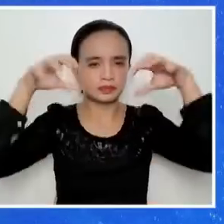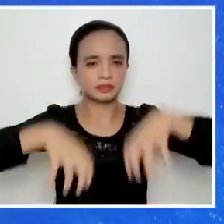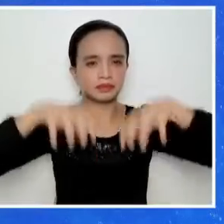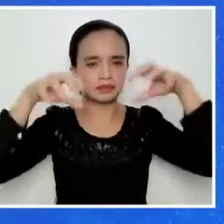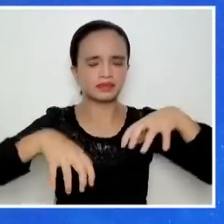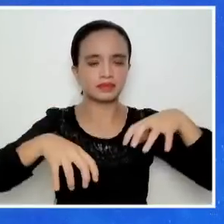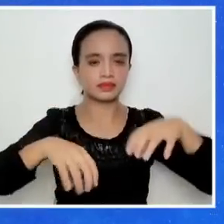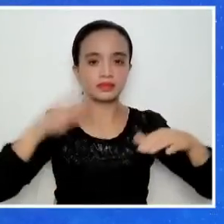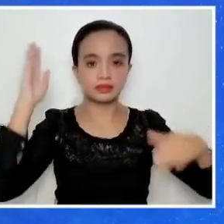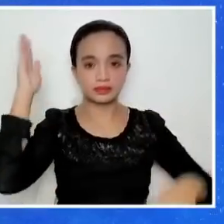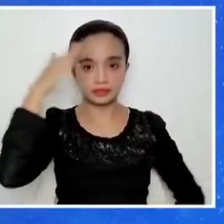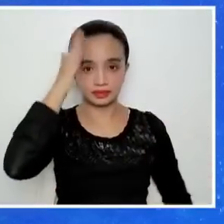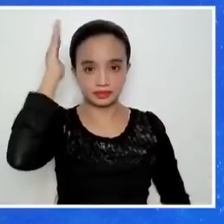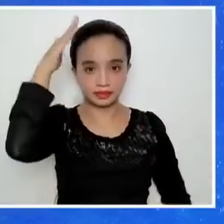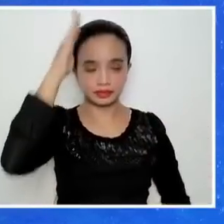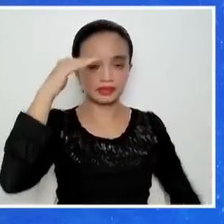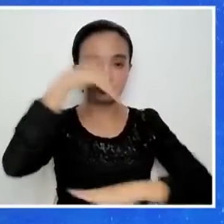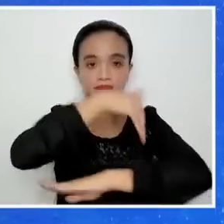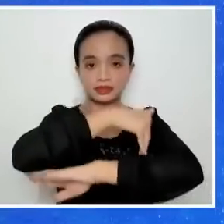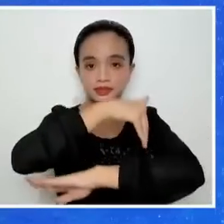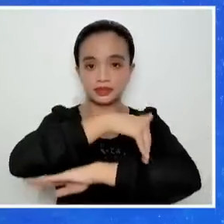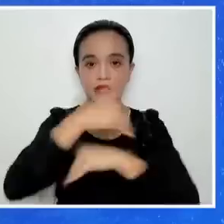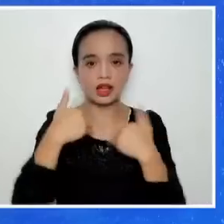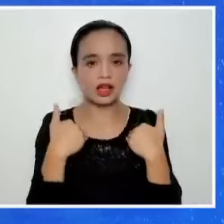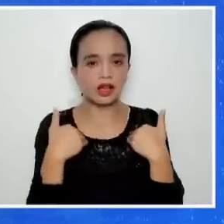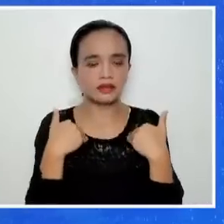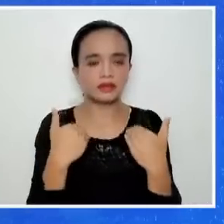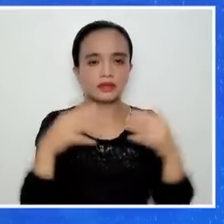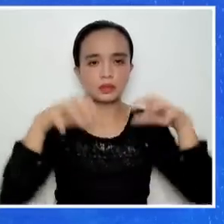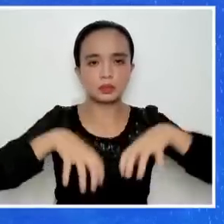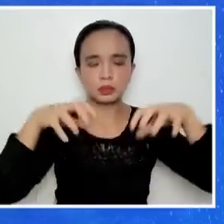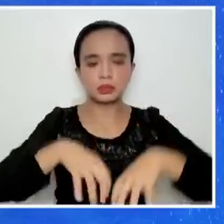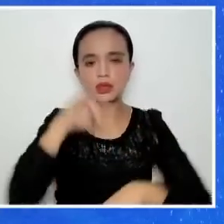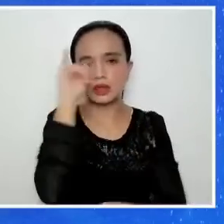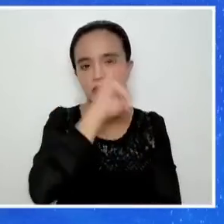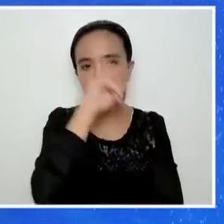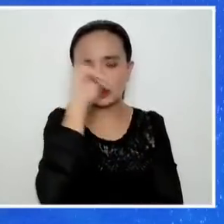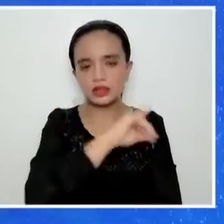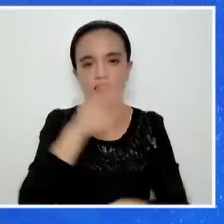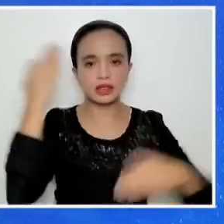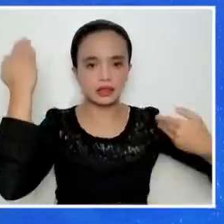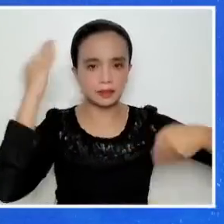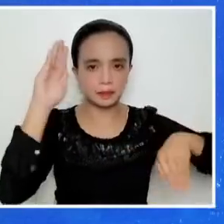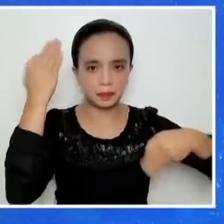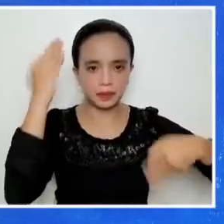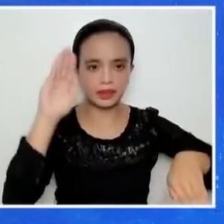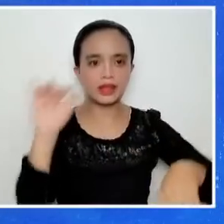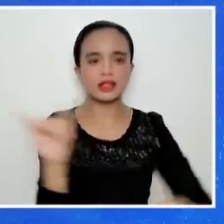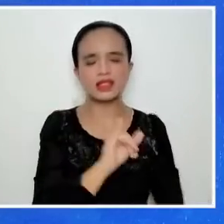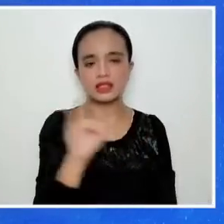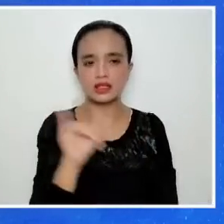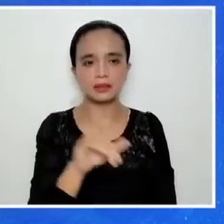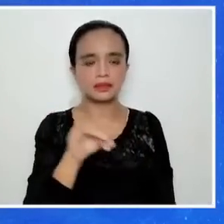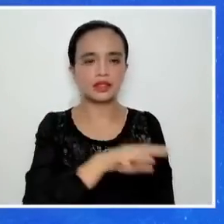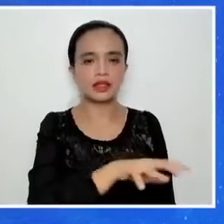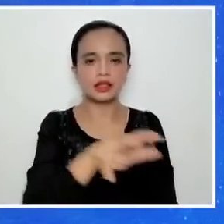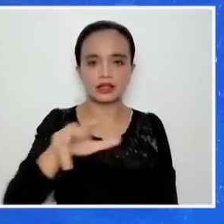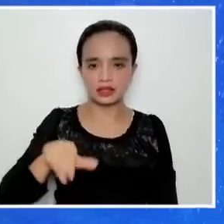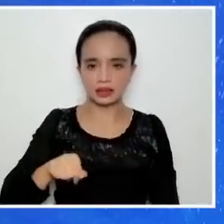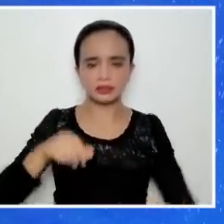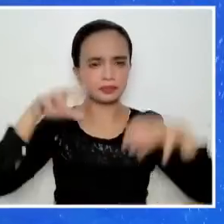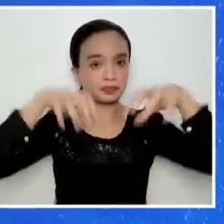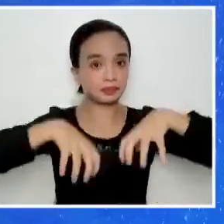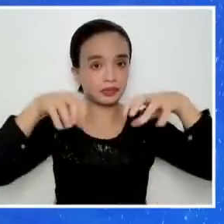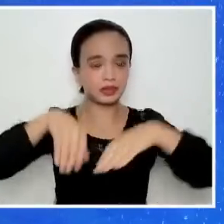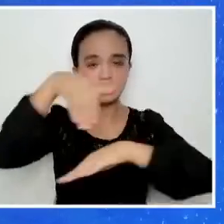Kalinga at Mountain Province. Meron na rin mga pag-ulan sa Ilocos Region, ibang bahagi pa ng Cordillera at maging sa Cagayan Valley. Maulan pa sa gabi